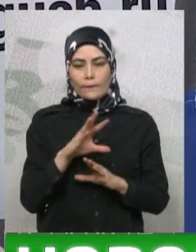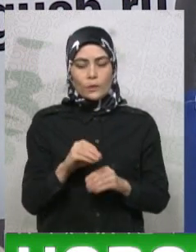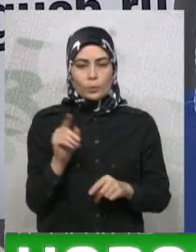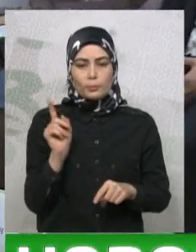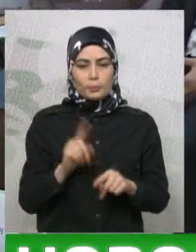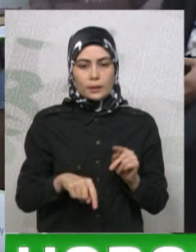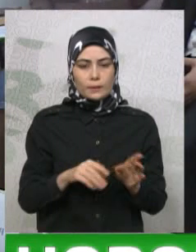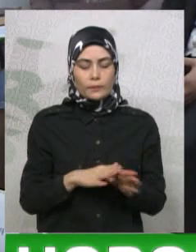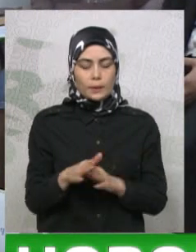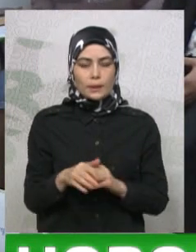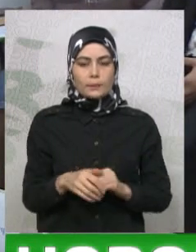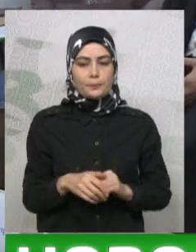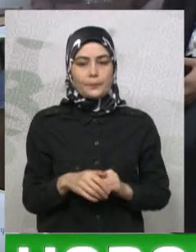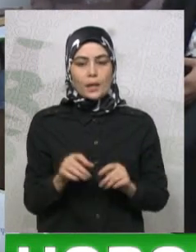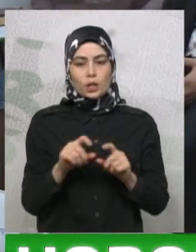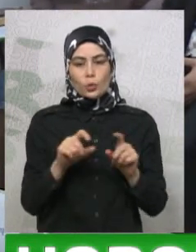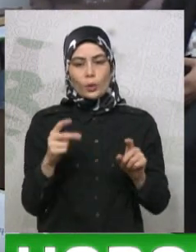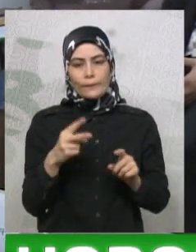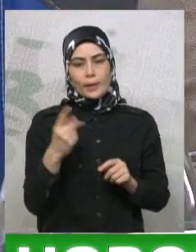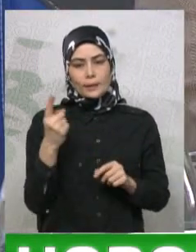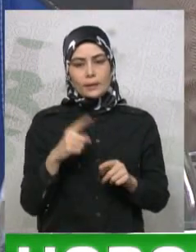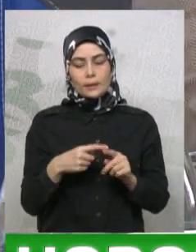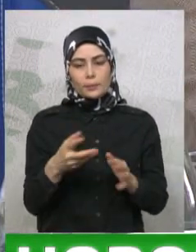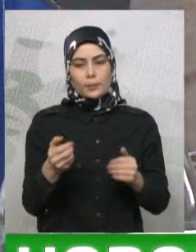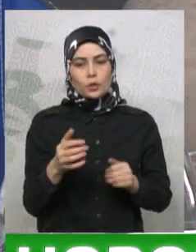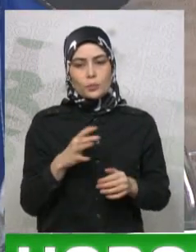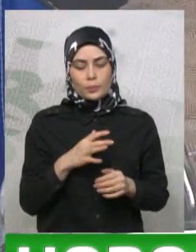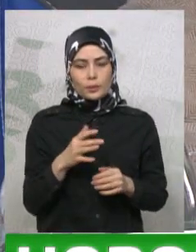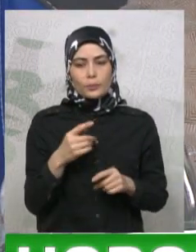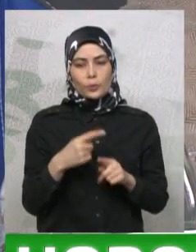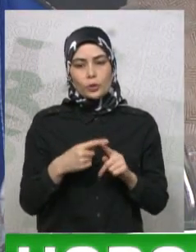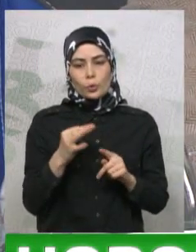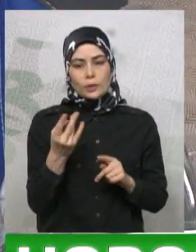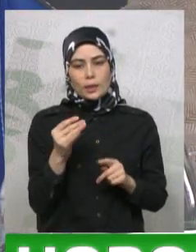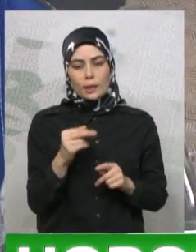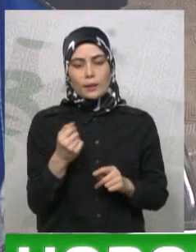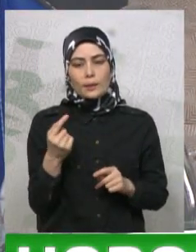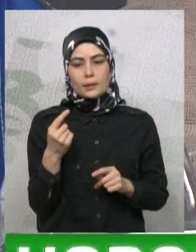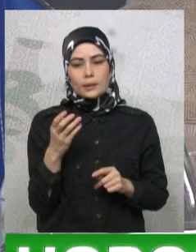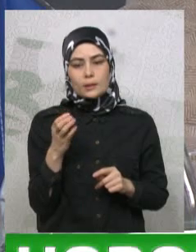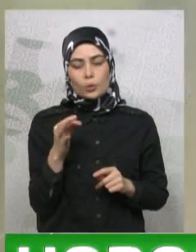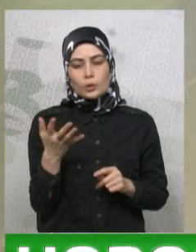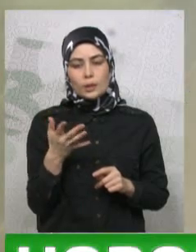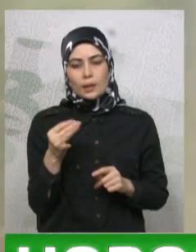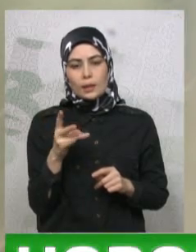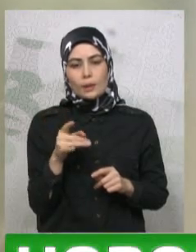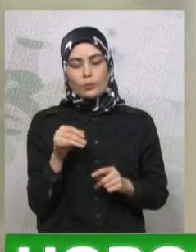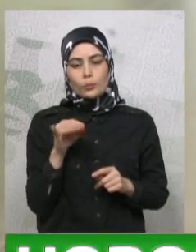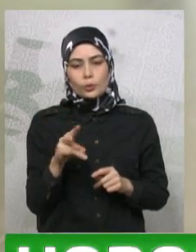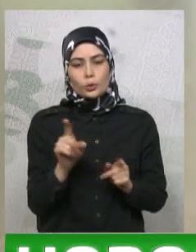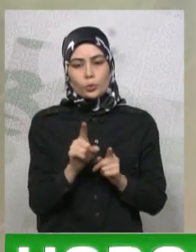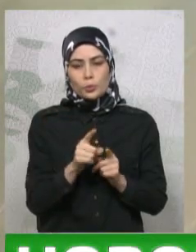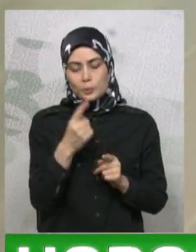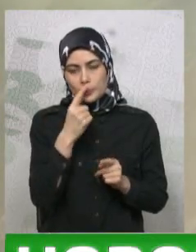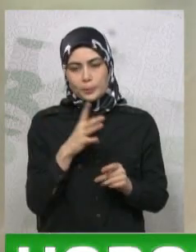и стройка. Школа 21 неоднократно получала положительную оценку со стороны первых лиц страны. Так, совсем недавно